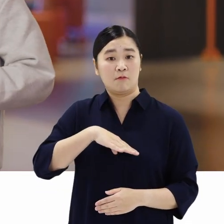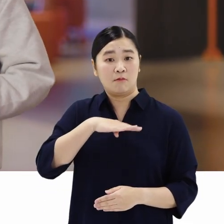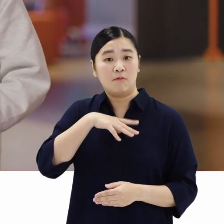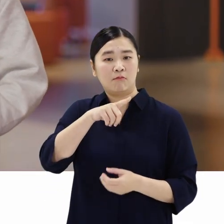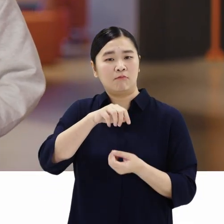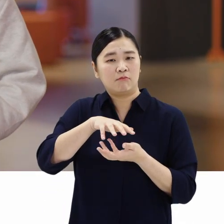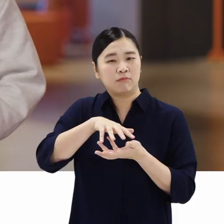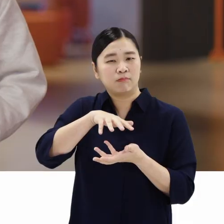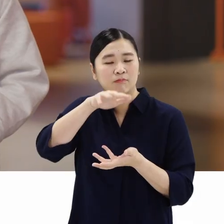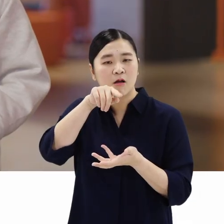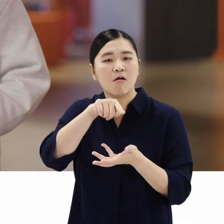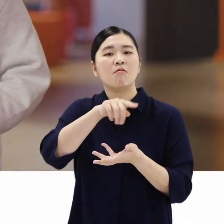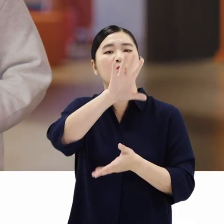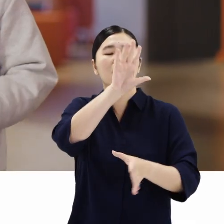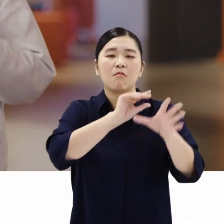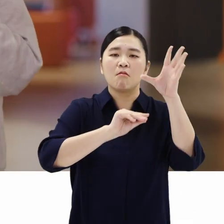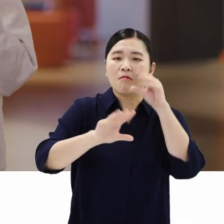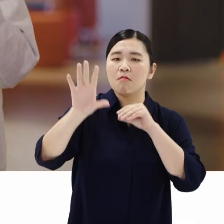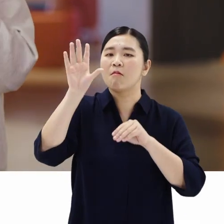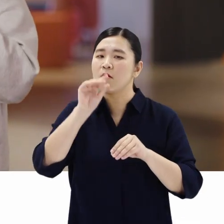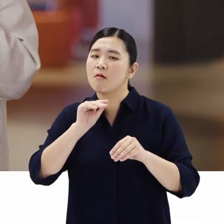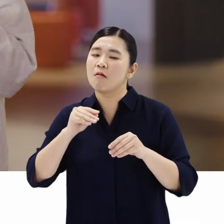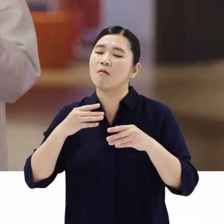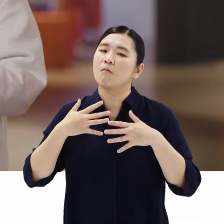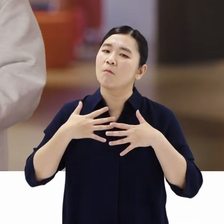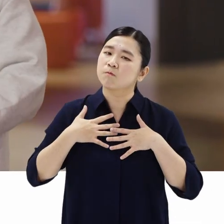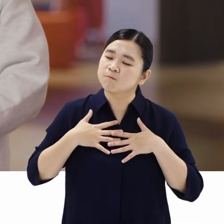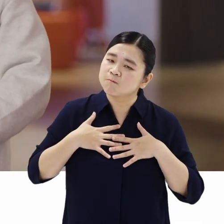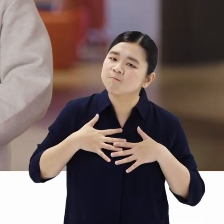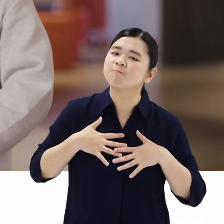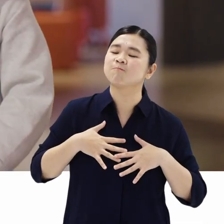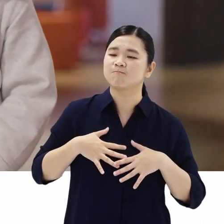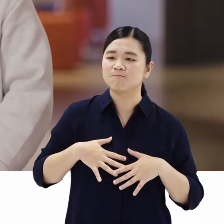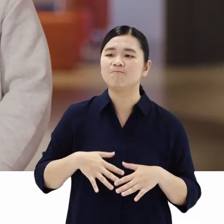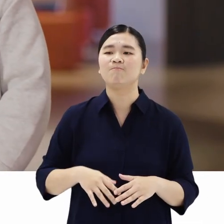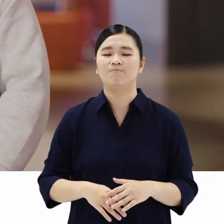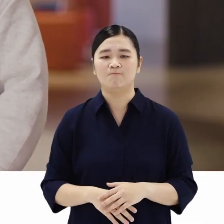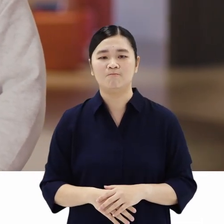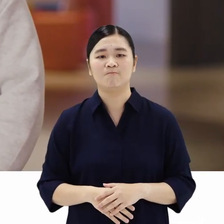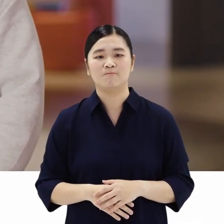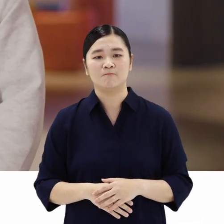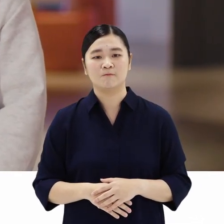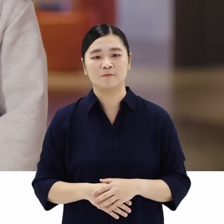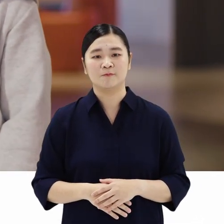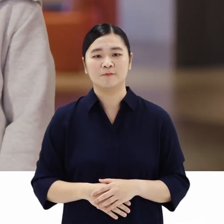いろいろ体験して老いってどんなことか分かった気がする。